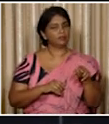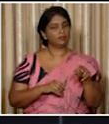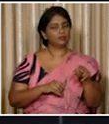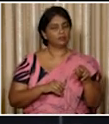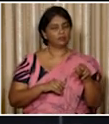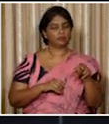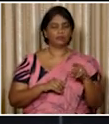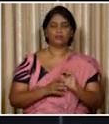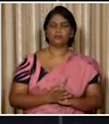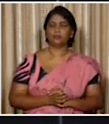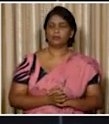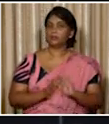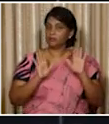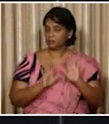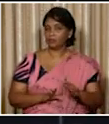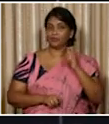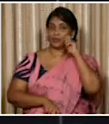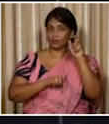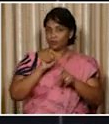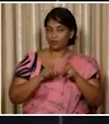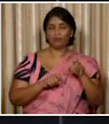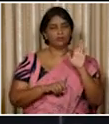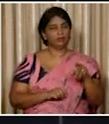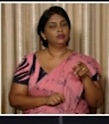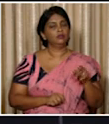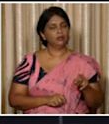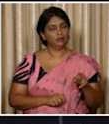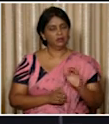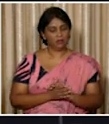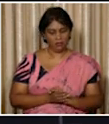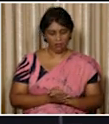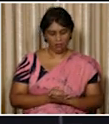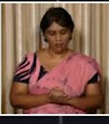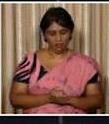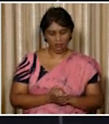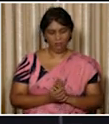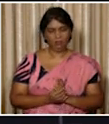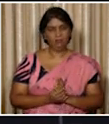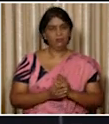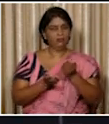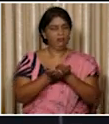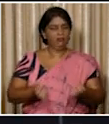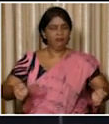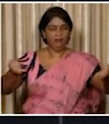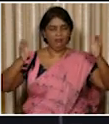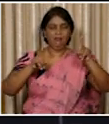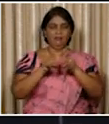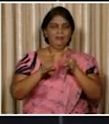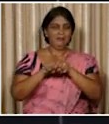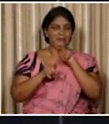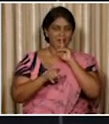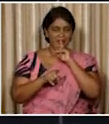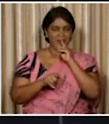குடிநீர் பாத்திரங்களை சப்பாத்து கால்களால் உதைத்து தள்ளிய போலீசார் பொதுமக்களுடன் மிக மோசமாக நடந்து கொண்டனர். இதனால் மாலை 4 மணி